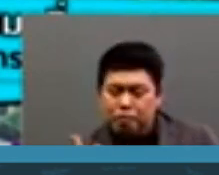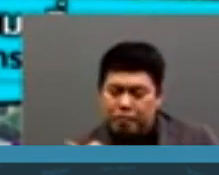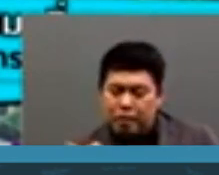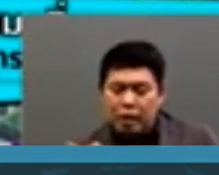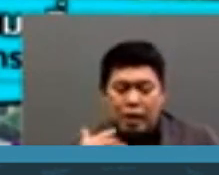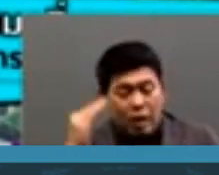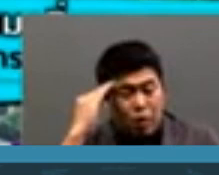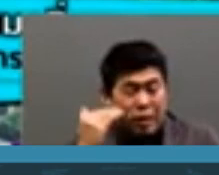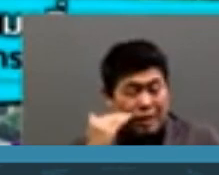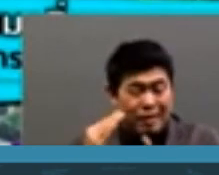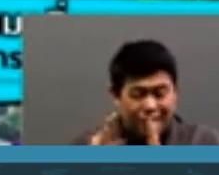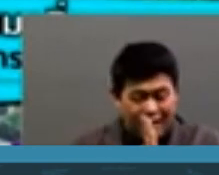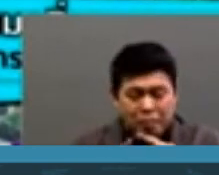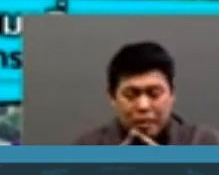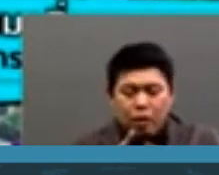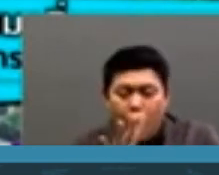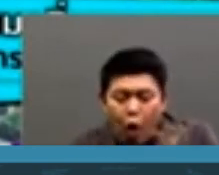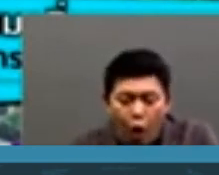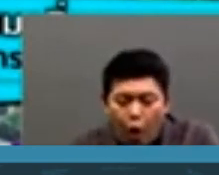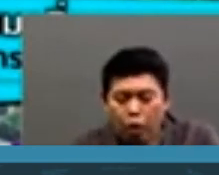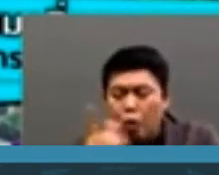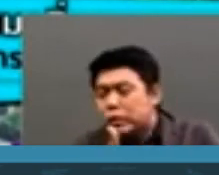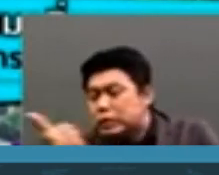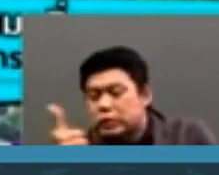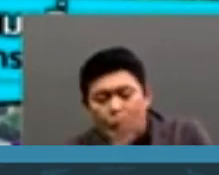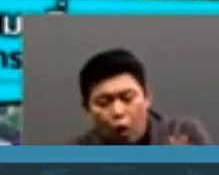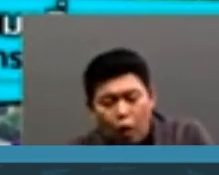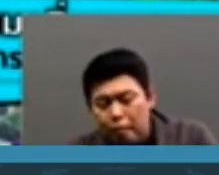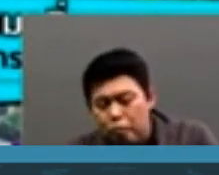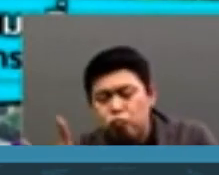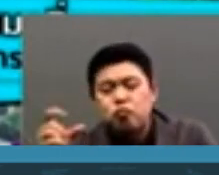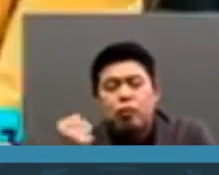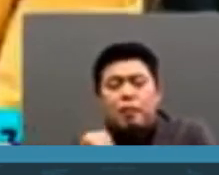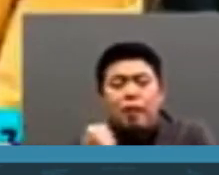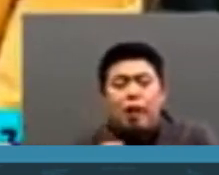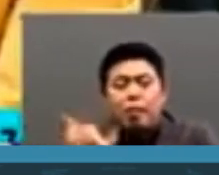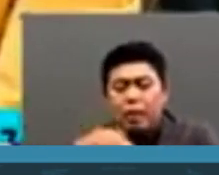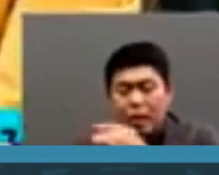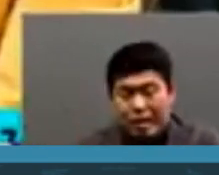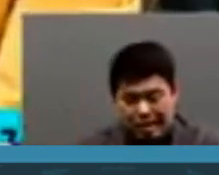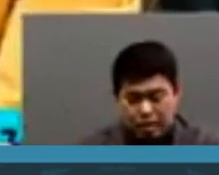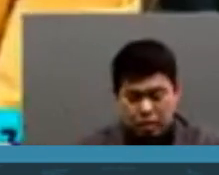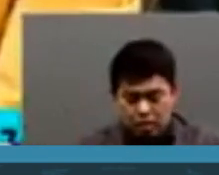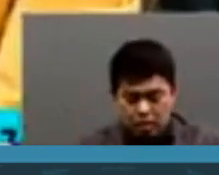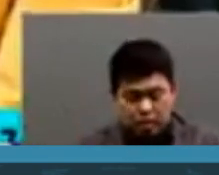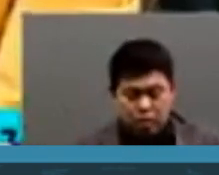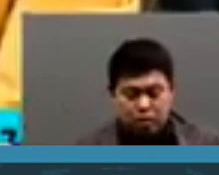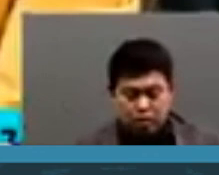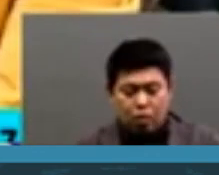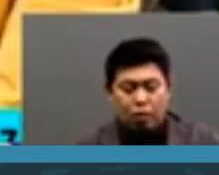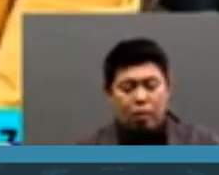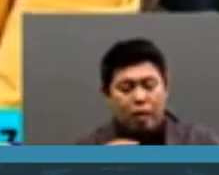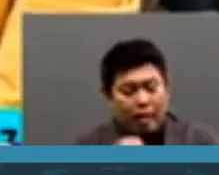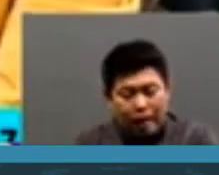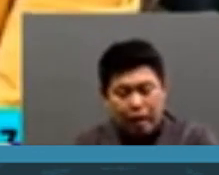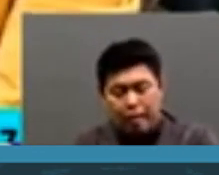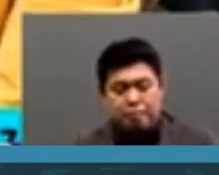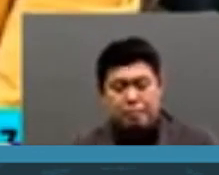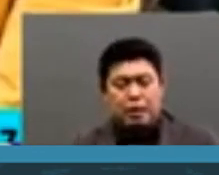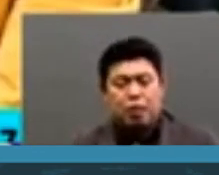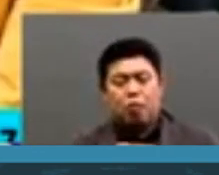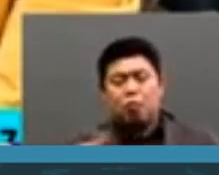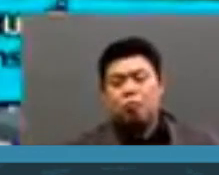ที่รักษาการจ้างงานและดูแลภาคแรงงานให้เข้มแข็งในช่วงสถานการณ์โควิด 19ผ่านหลากหลายโครงการ